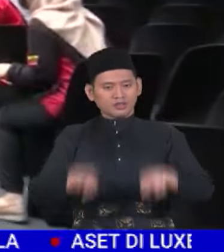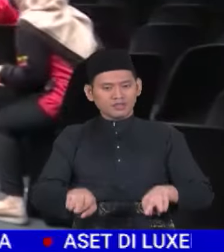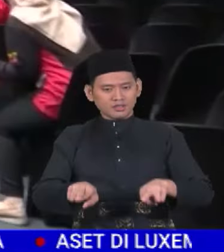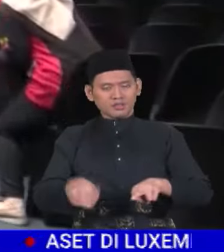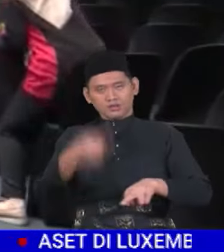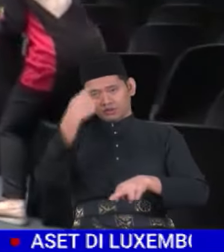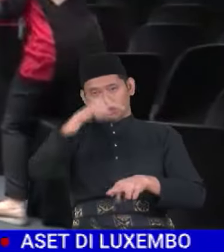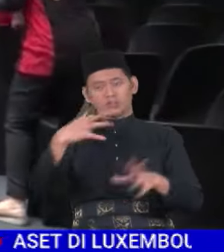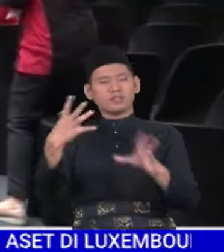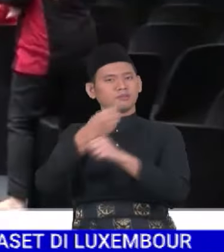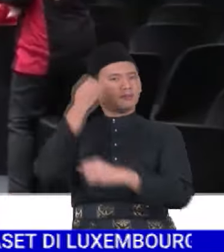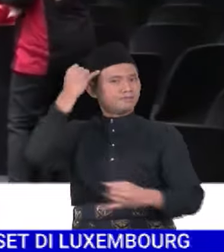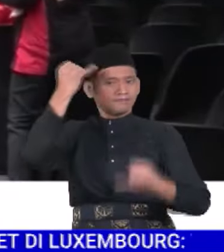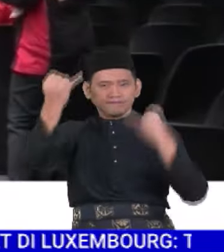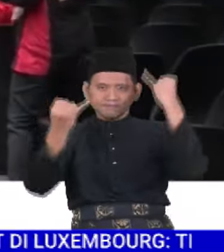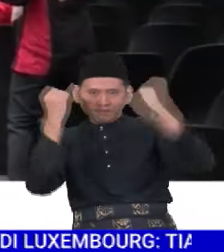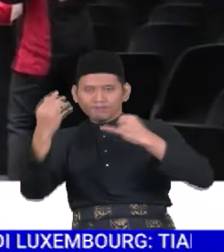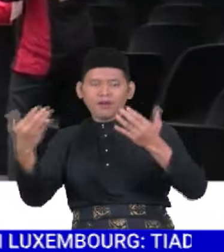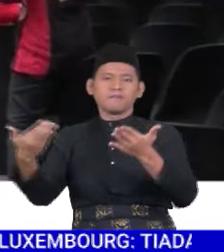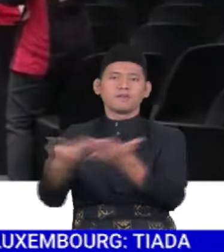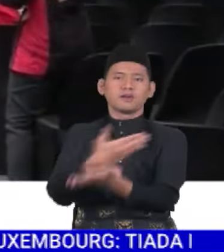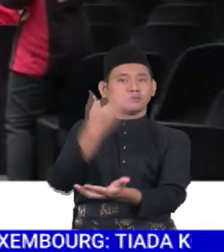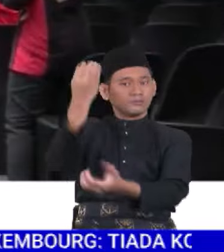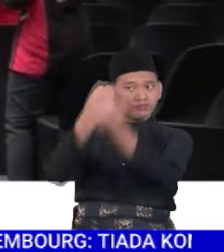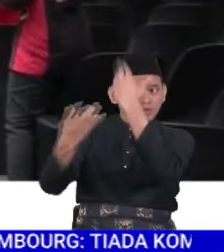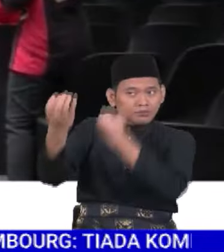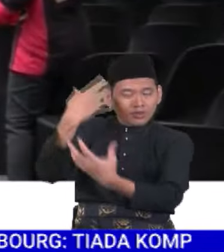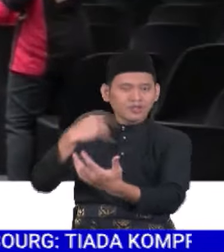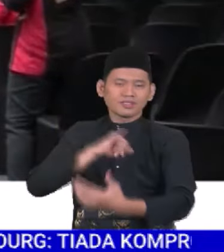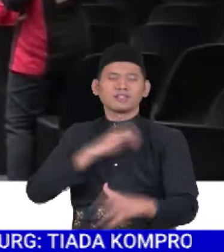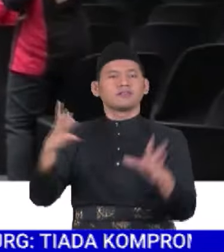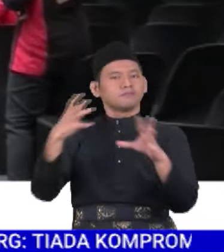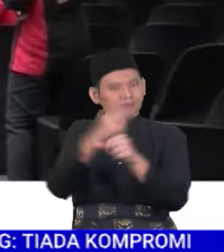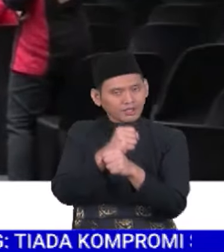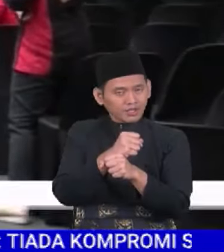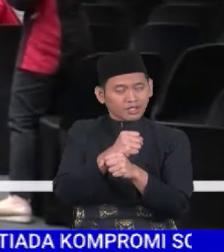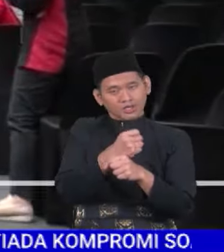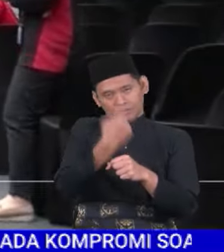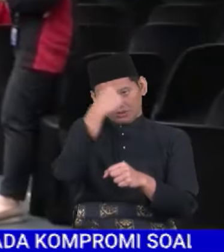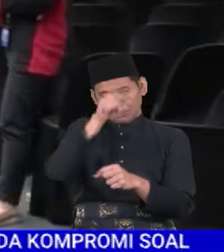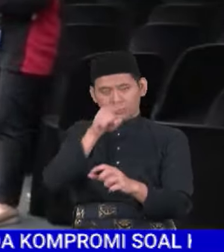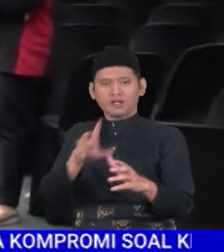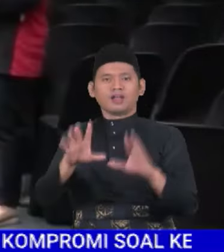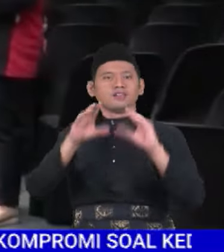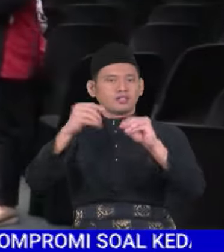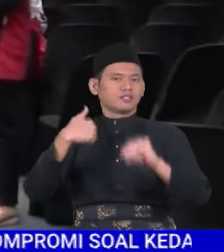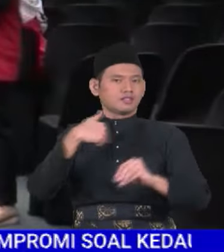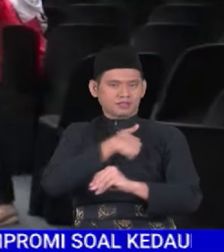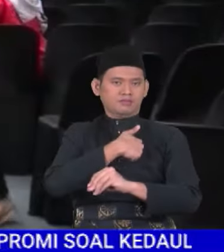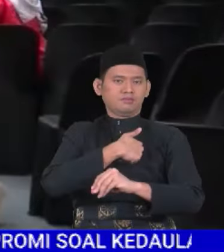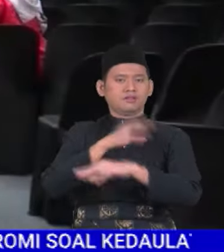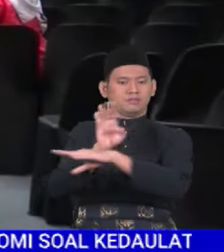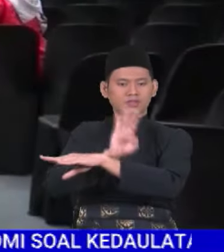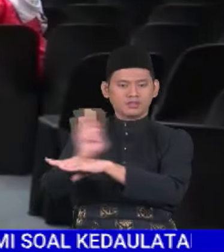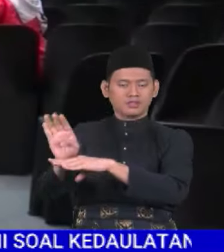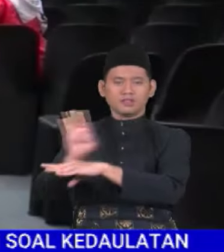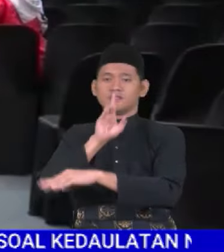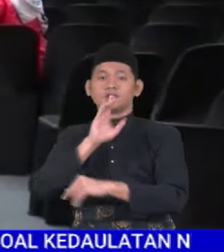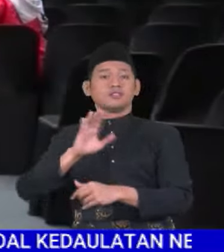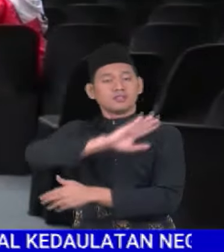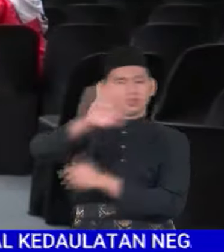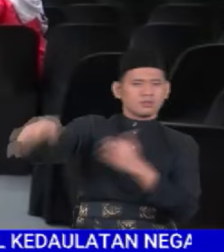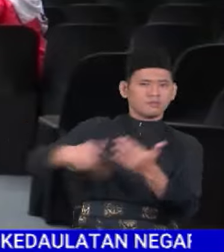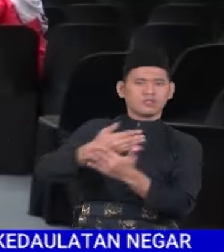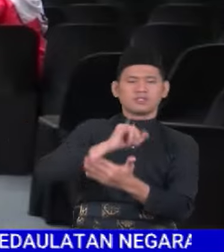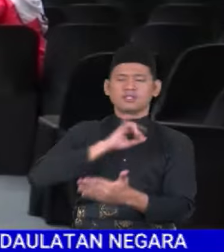juga ada info-info yang terkini lah, senang untuk orang-orang kita berniaga tukar ke arah digital, senang ni. Sekurang-kurangnya kita